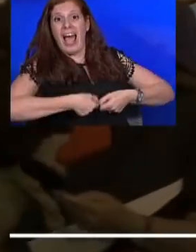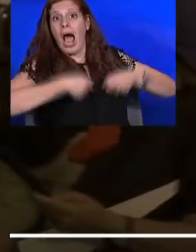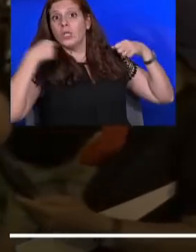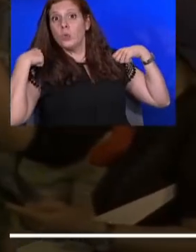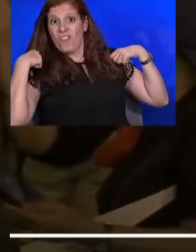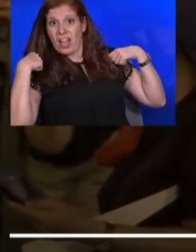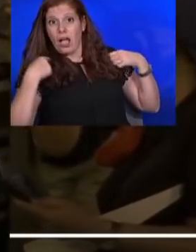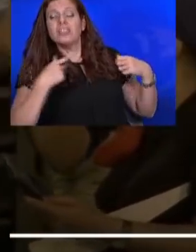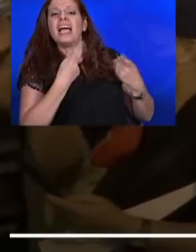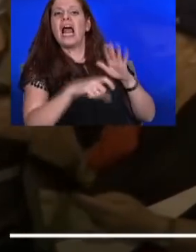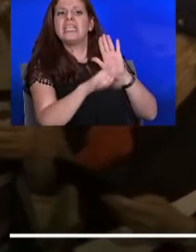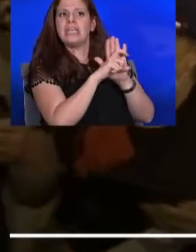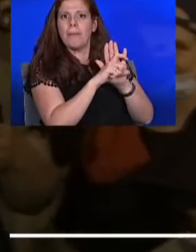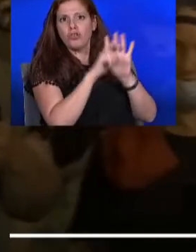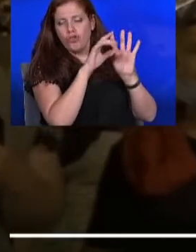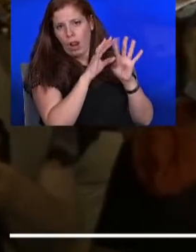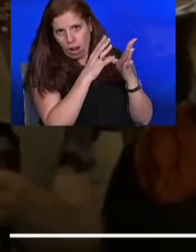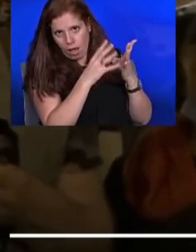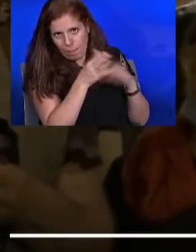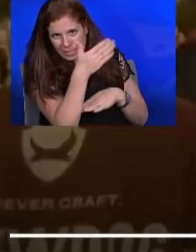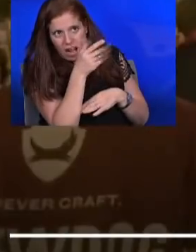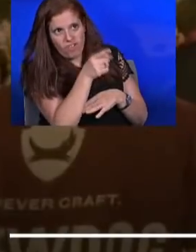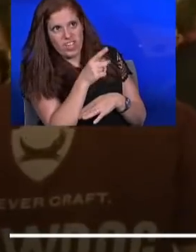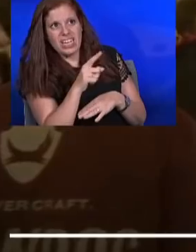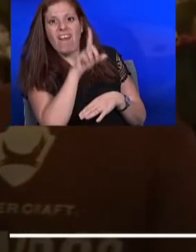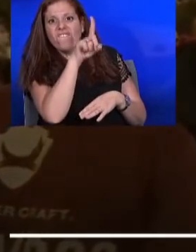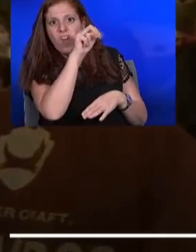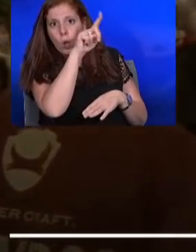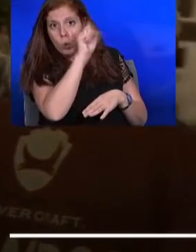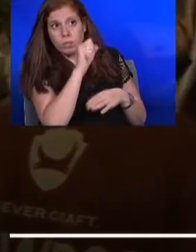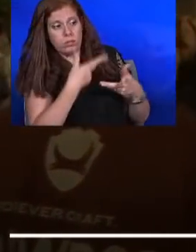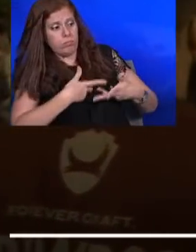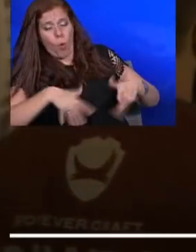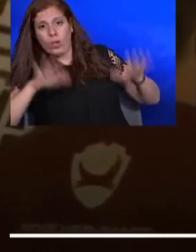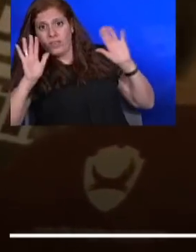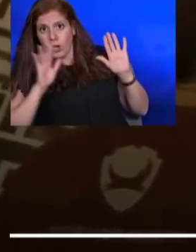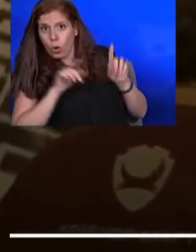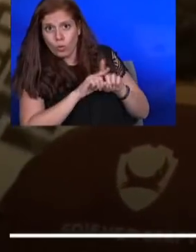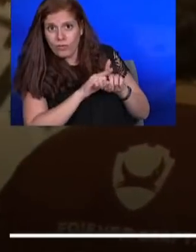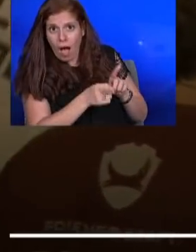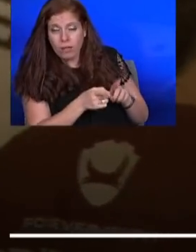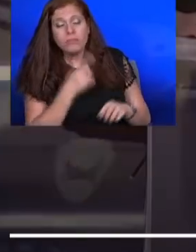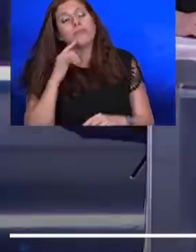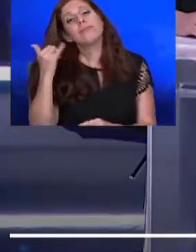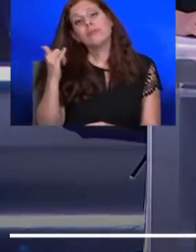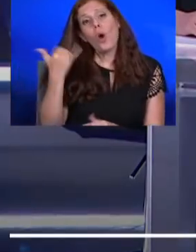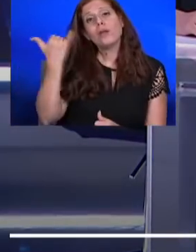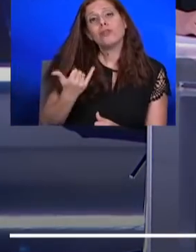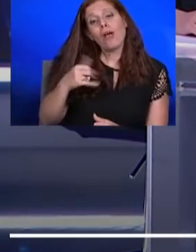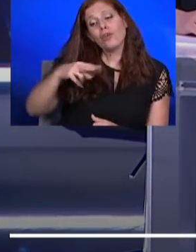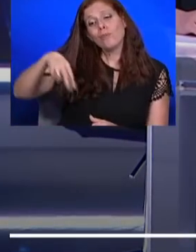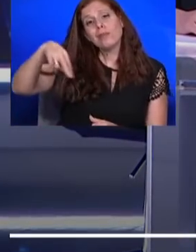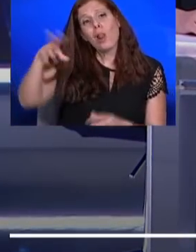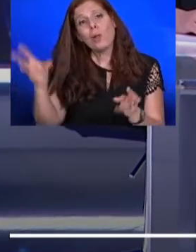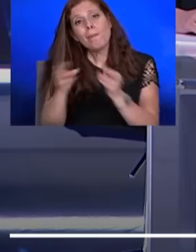כאן לפנינו חושפת כמעט הכל. נכון, אם היינו מטיילות עכשיו ביחד בלובר, למשל,